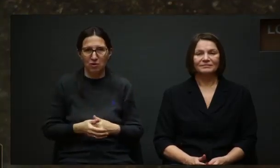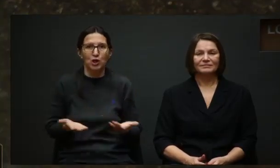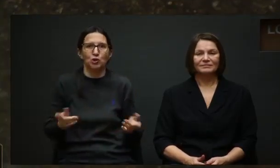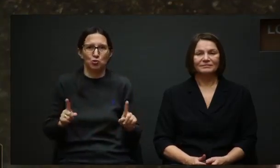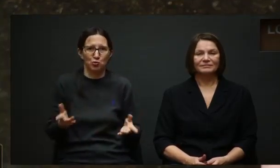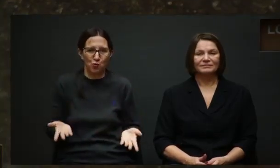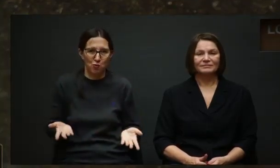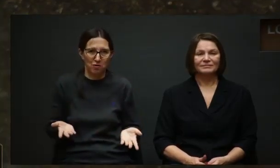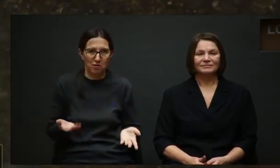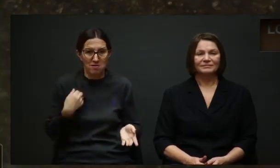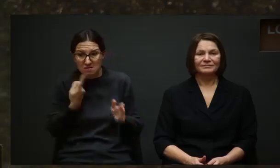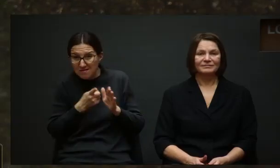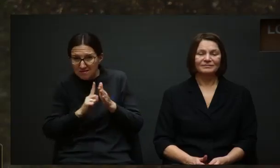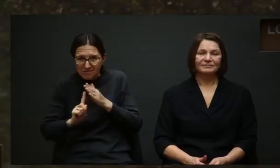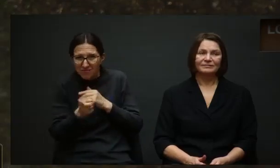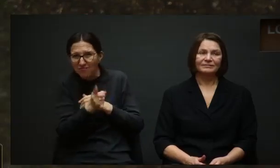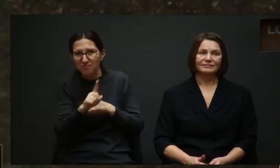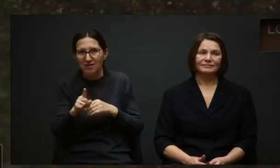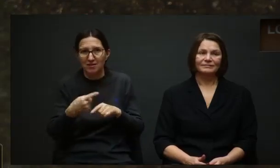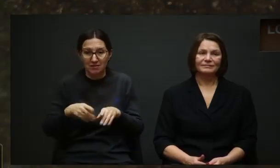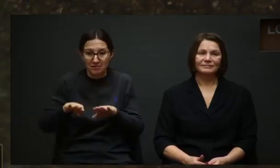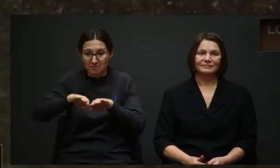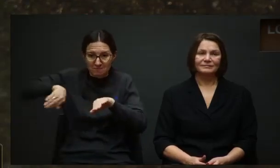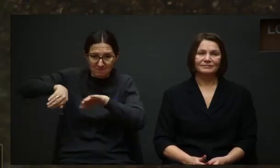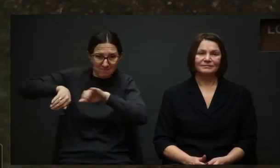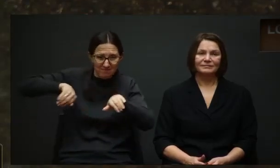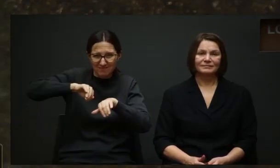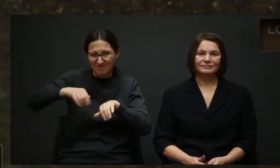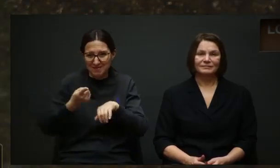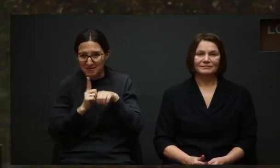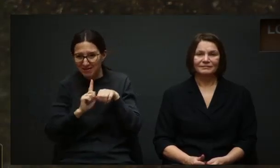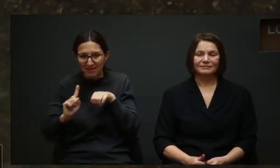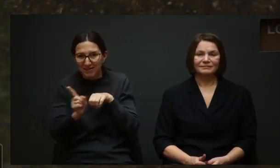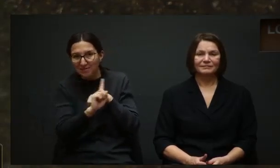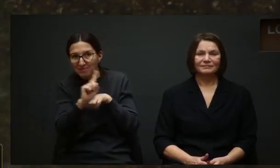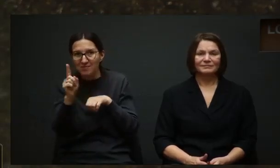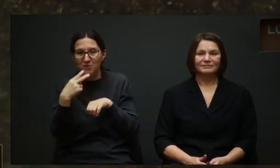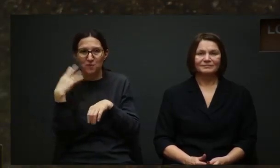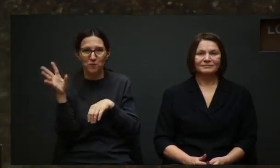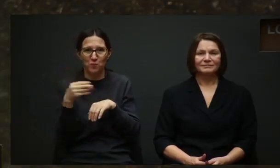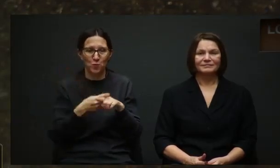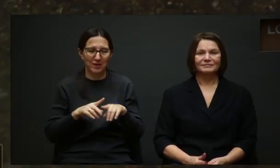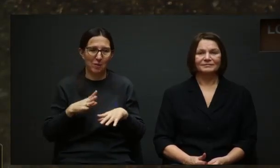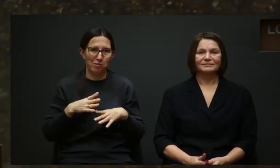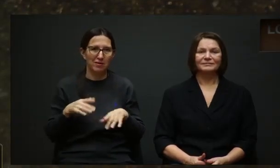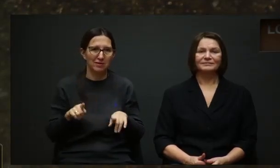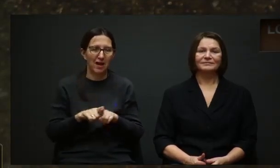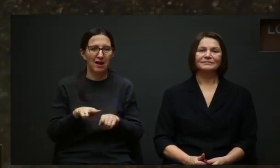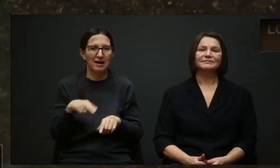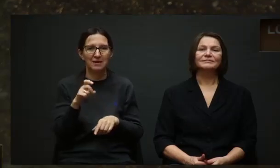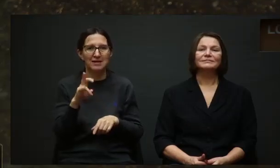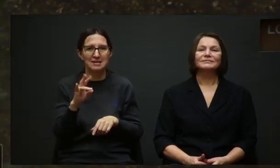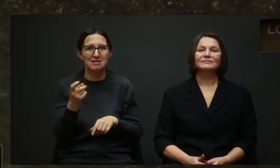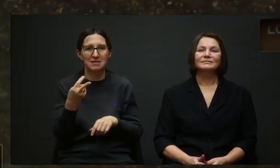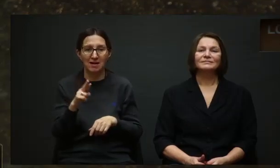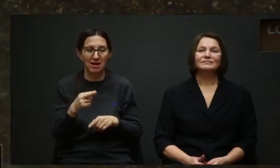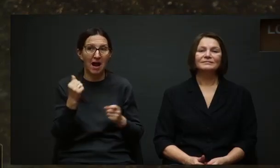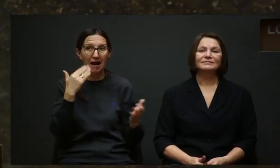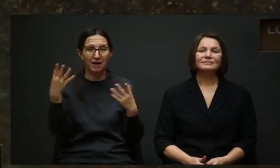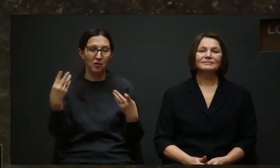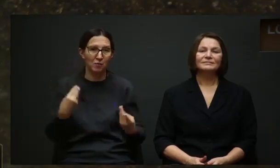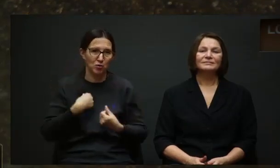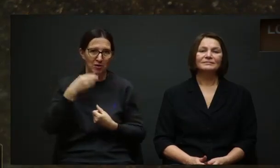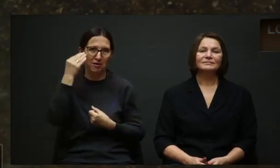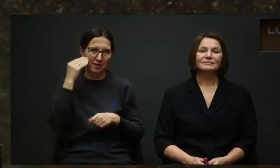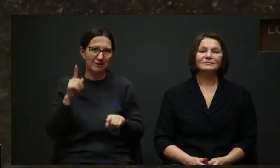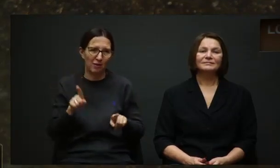я где-то между бедрами у людей там сную, как-то все это было. Дрезденская галерея произвела на меня такое